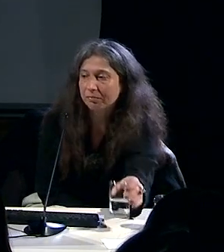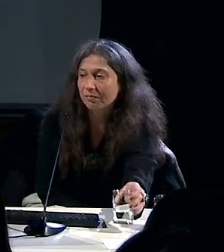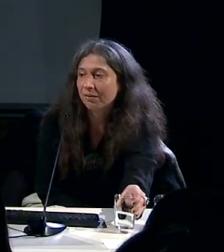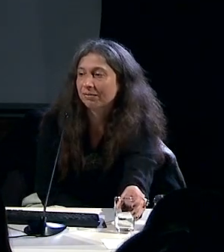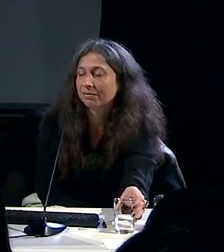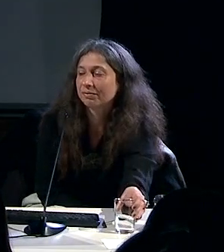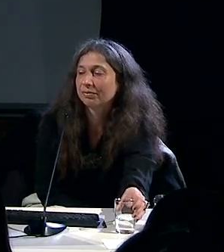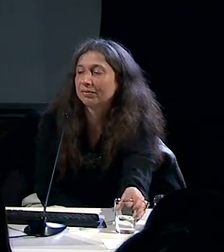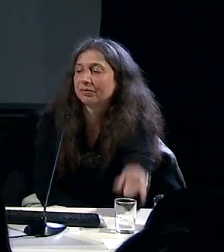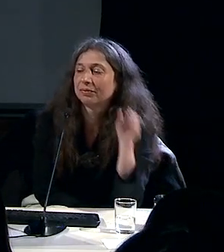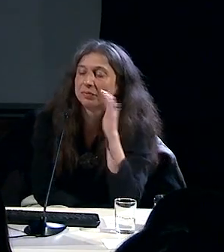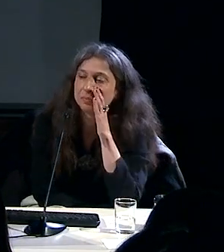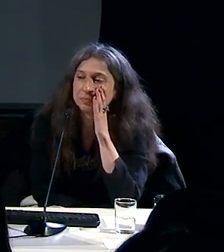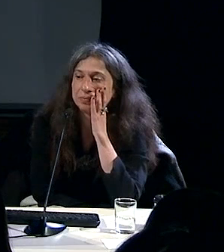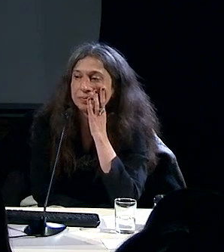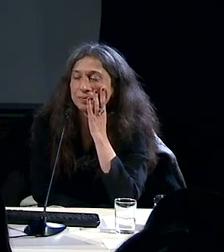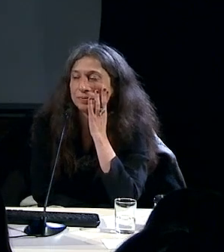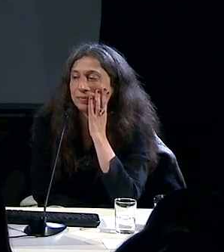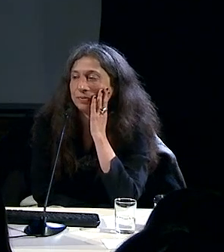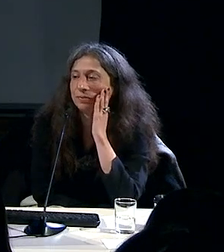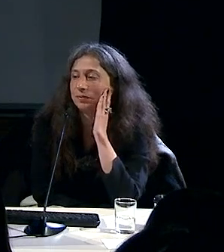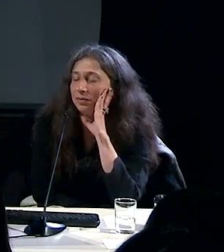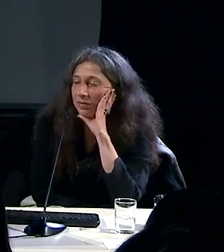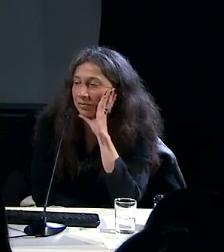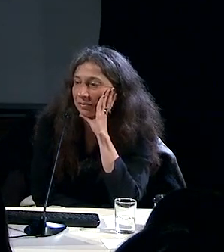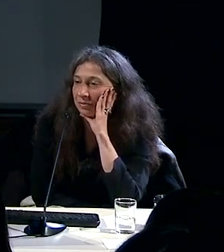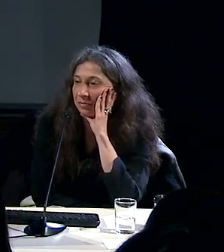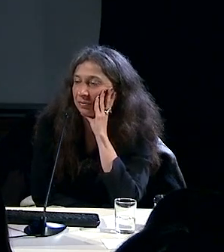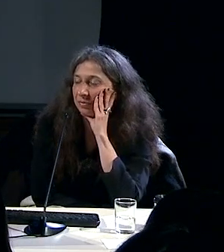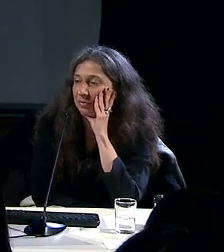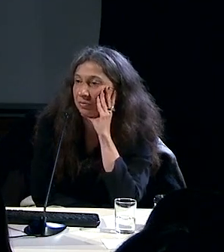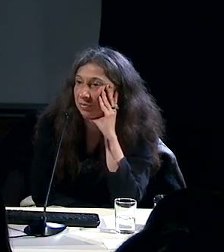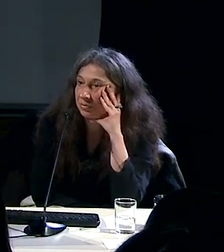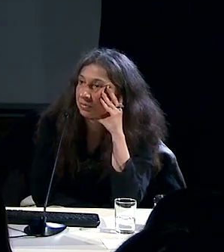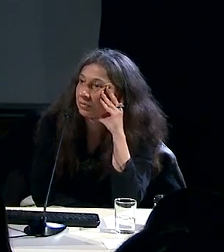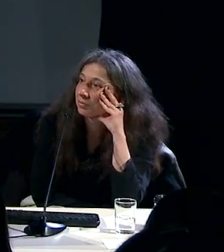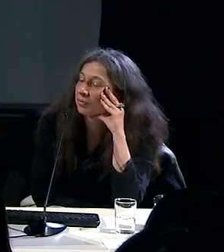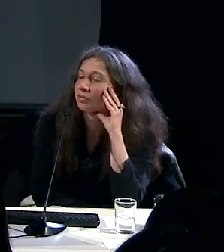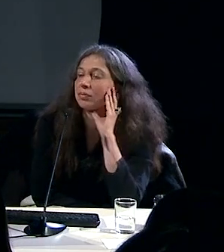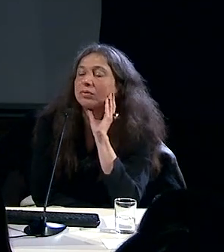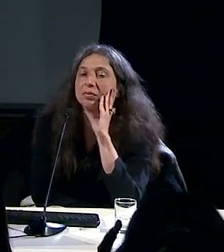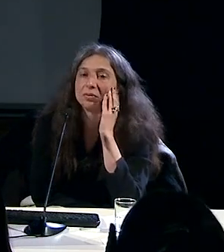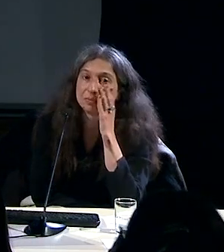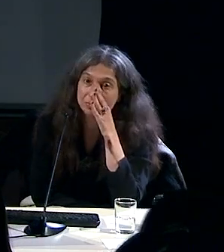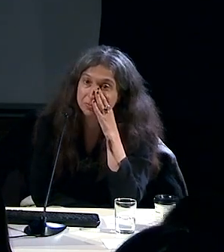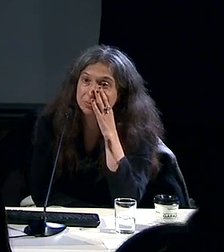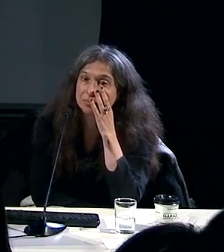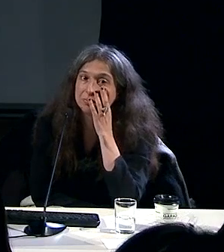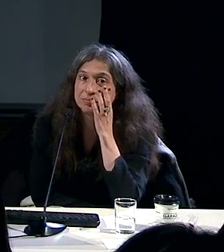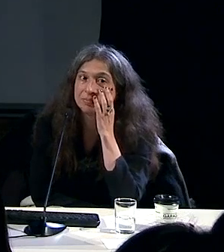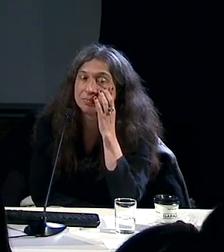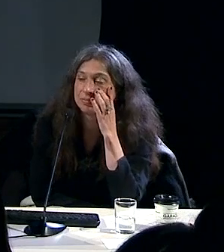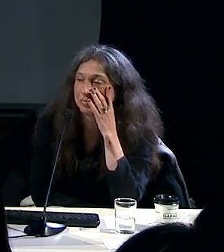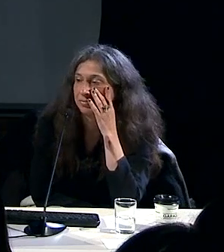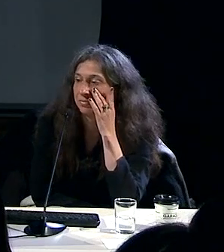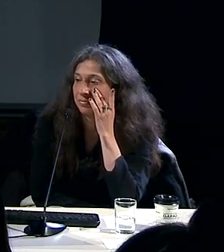Our war has now ended. К одному из мужчин